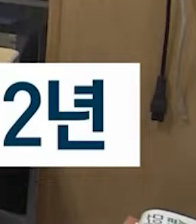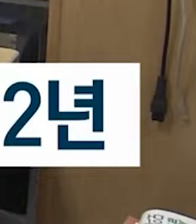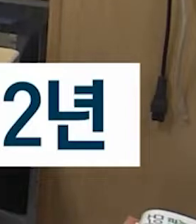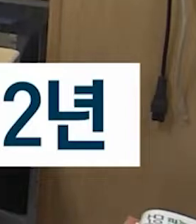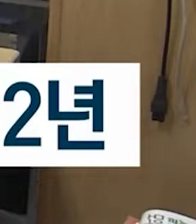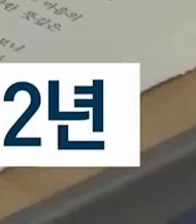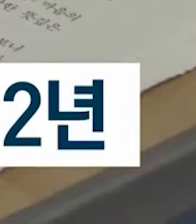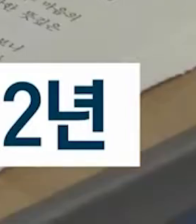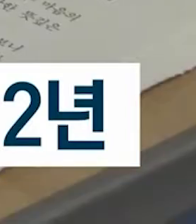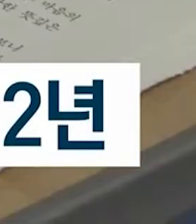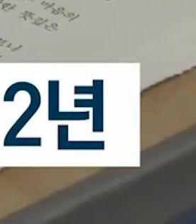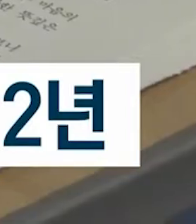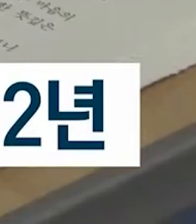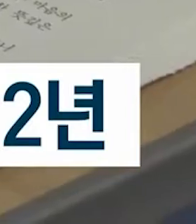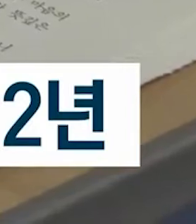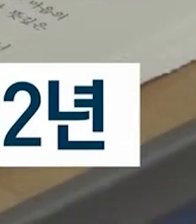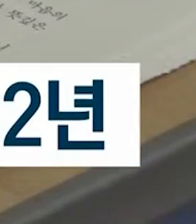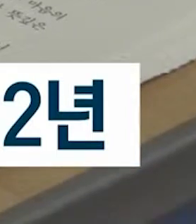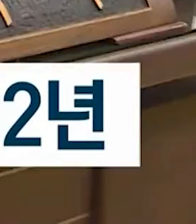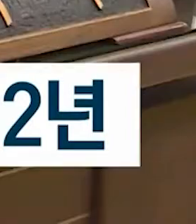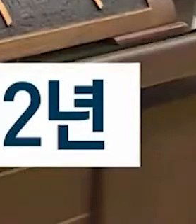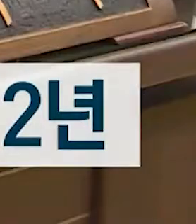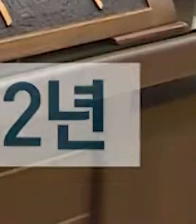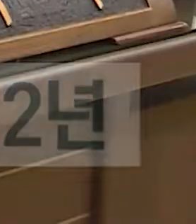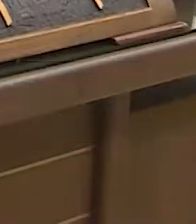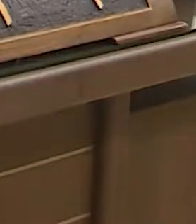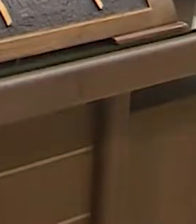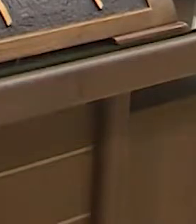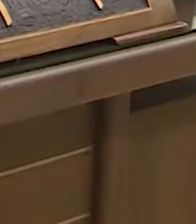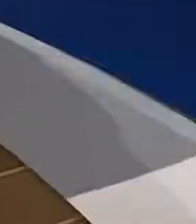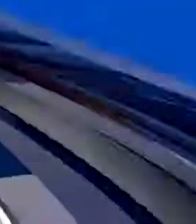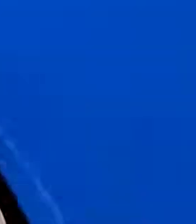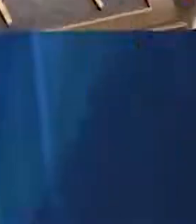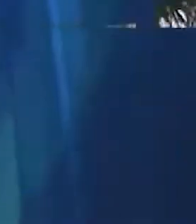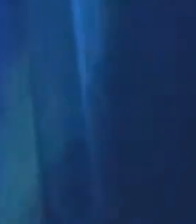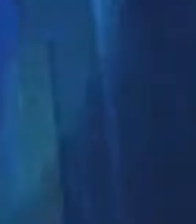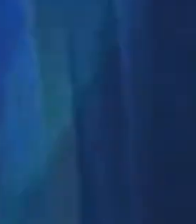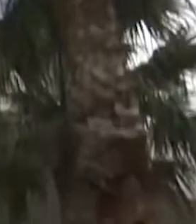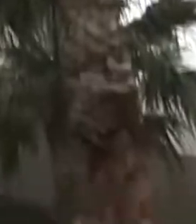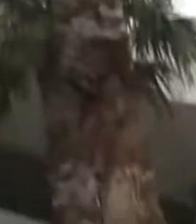등에서 진보 교육감의 한계를 드러냈다는 평가가 동시에 나옵니다.